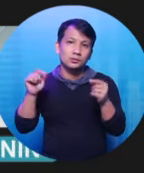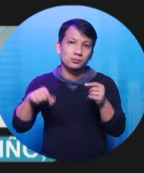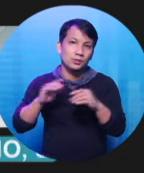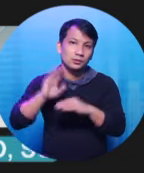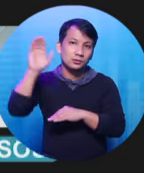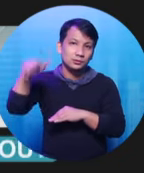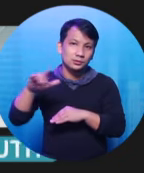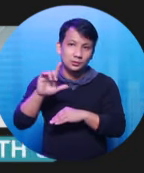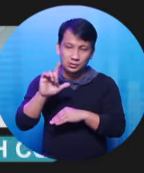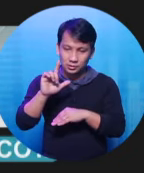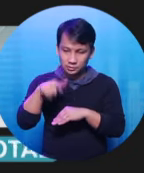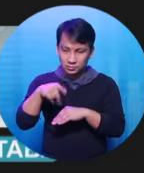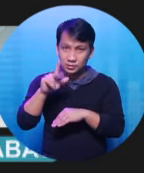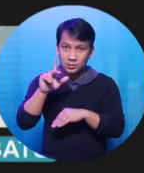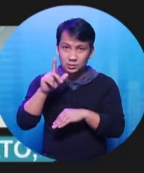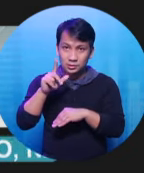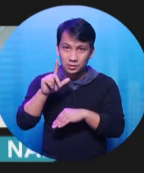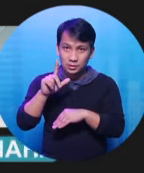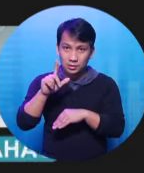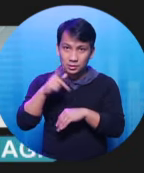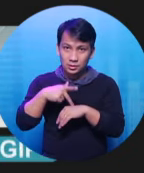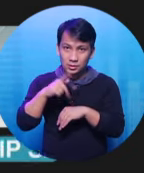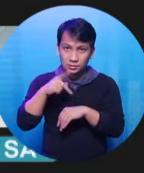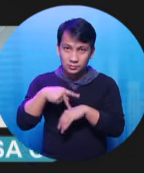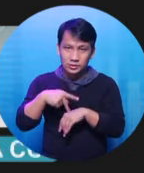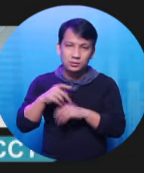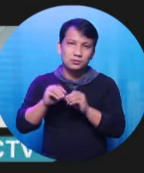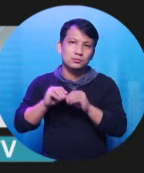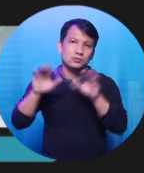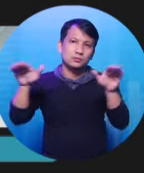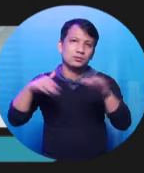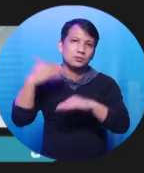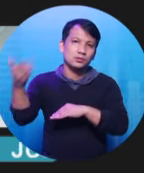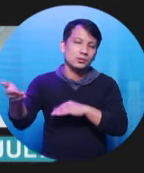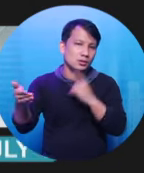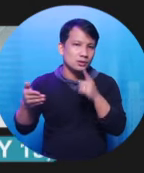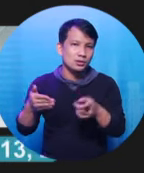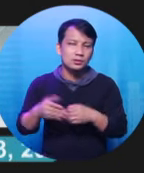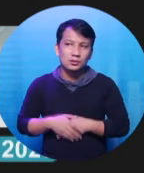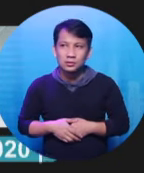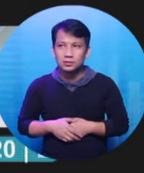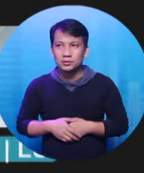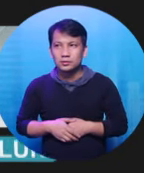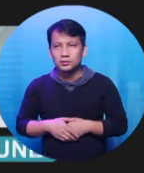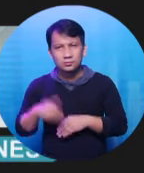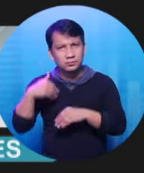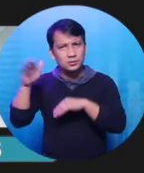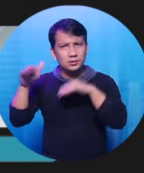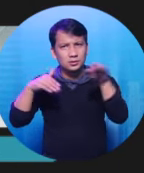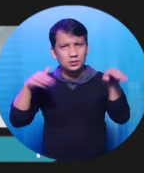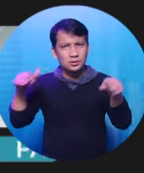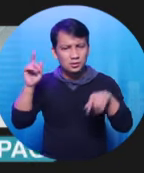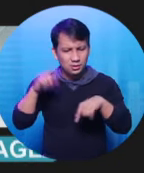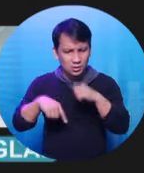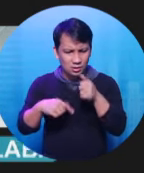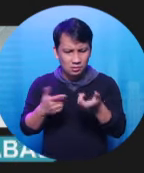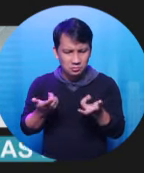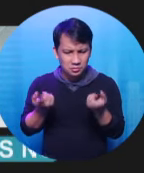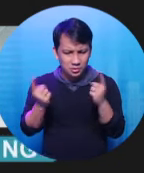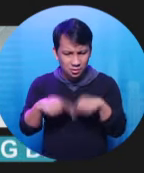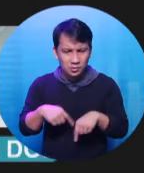umabot ng Las Piñas, lahat yun, shinare niya doon. Okay. So ngayon, ano na, parang